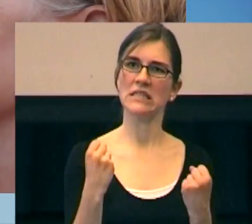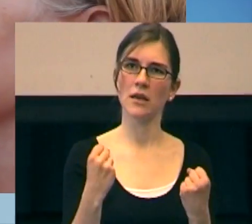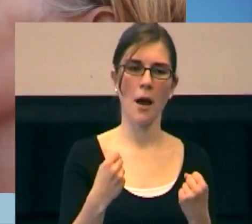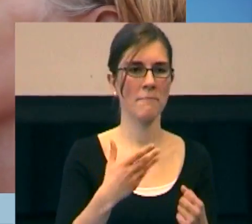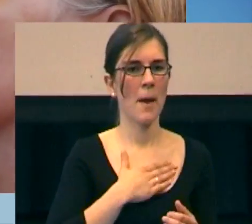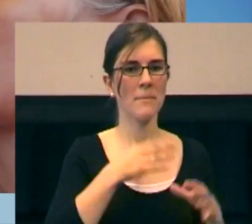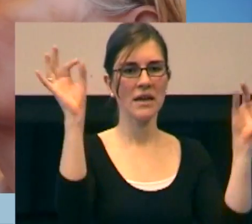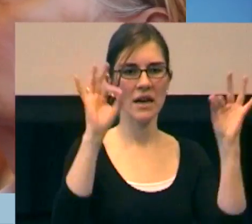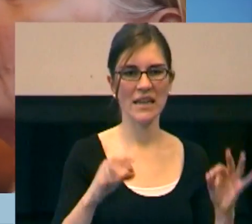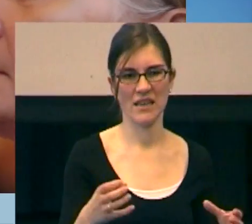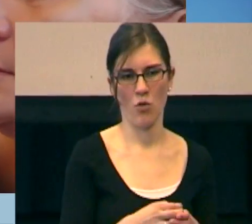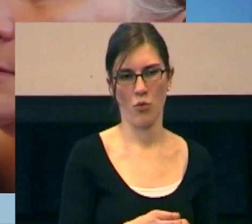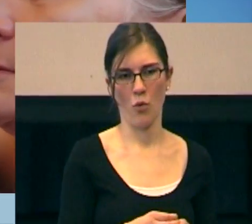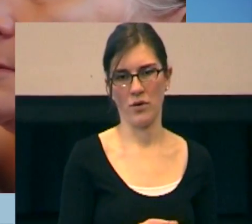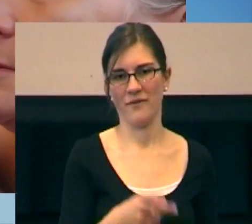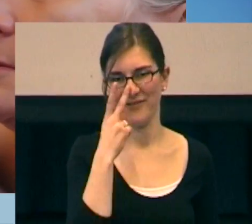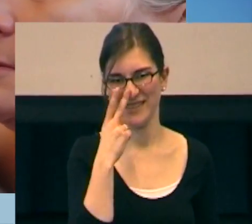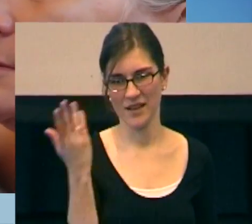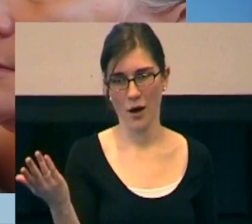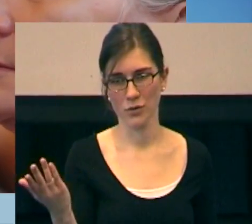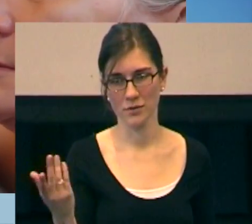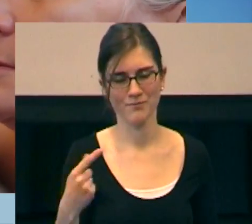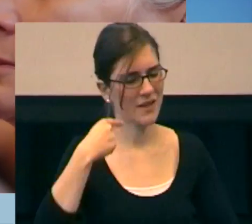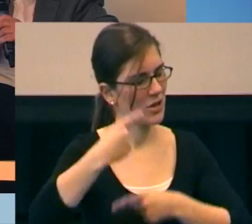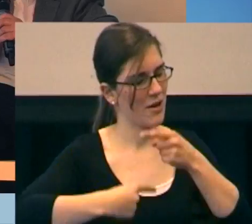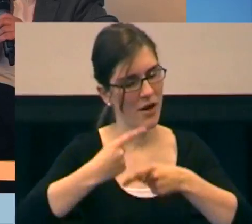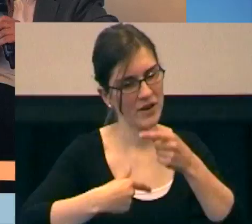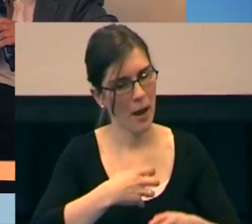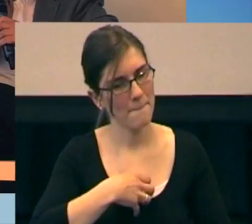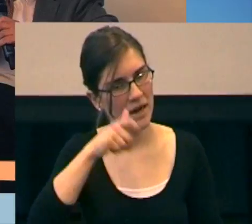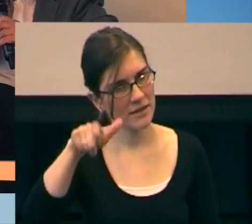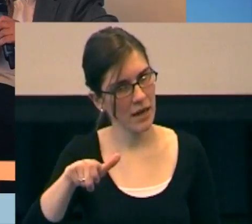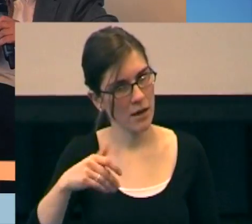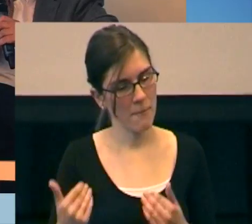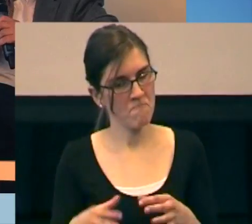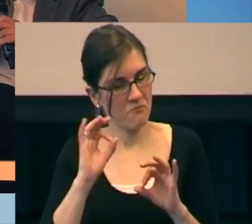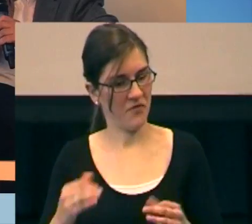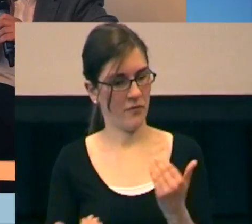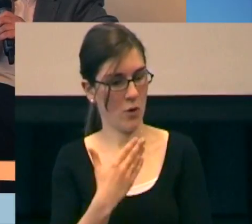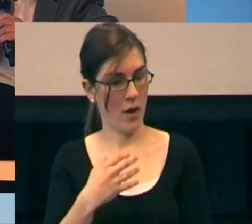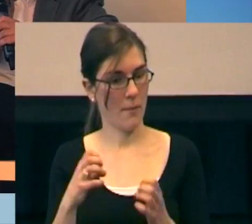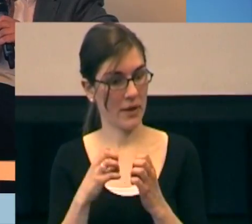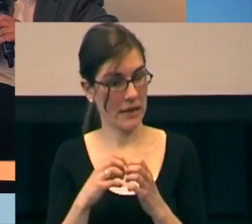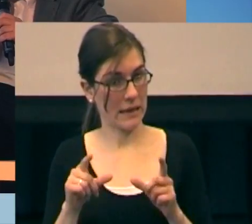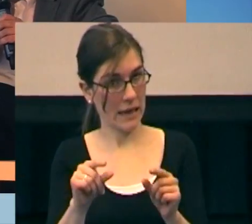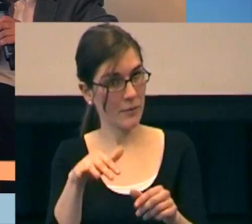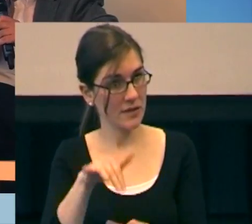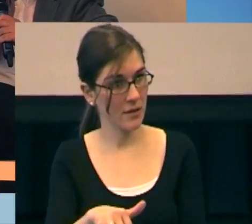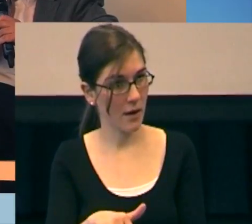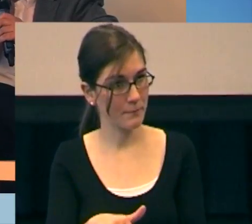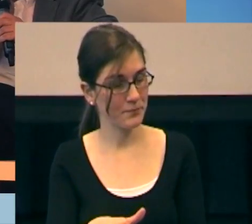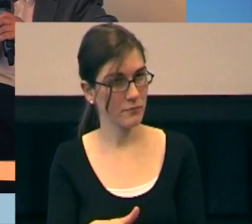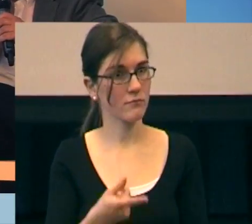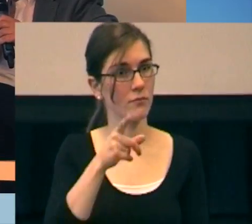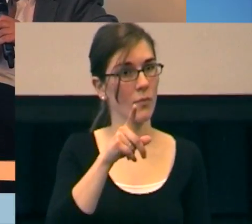derjenige und wir sehen immer wieder die Patienten die mit einem neu aufgetretenen Prostatakrebs PSA Wert 100